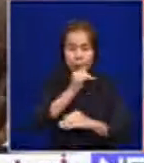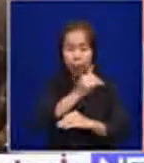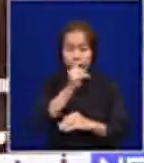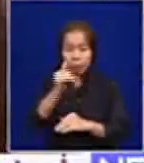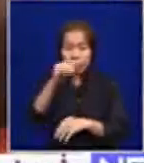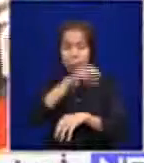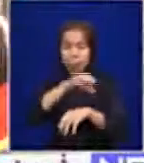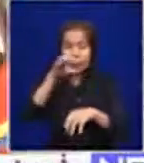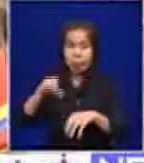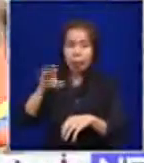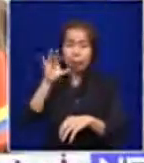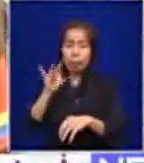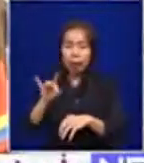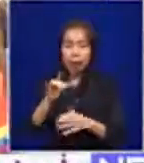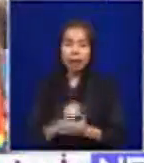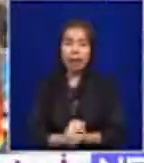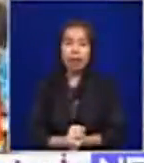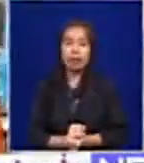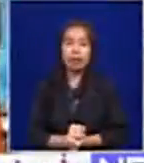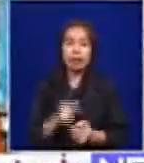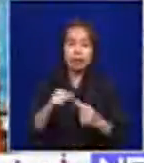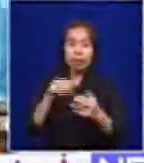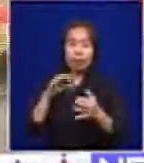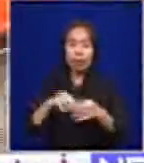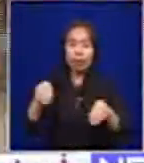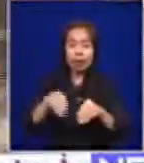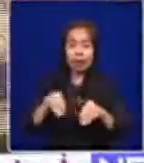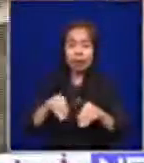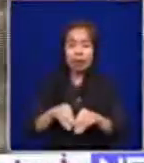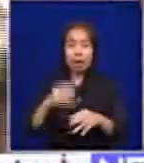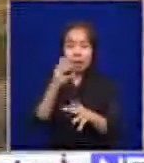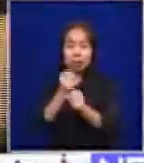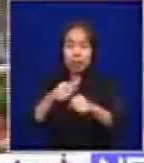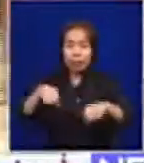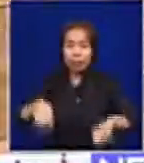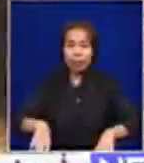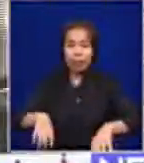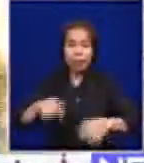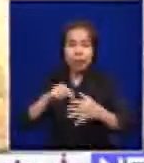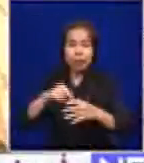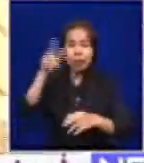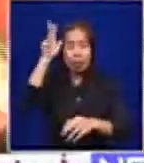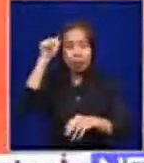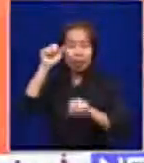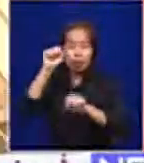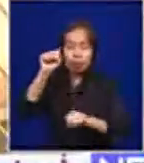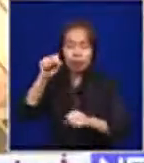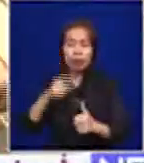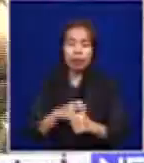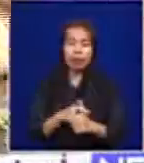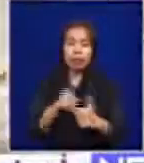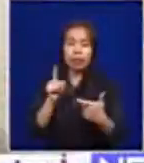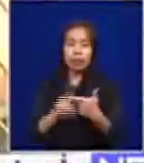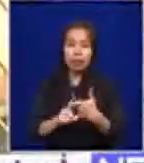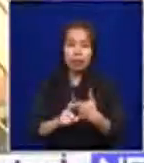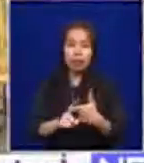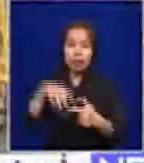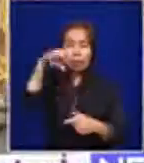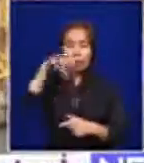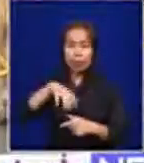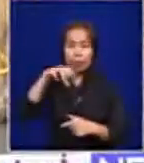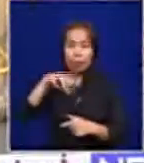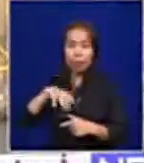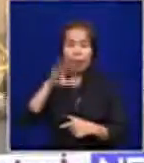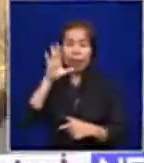งด้วยกันนะคะอย่างเช่นลานพระบรมราชานุสาวรีย์สมเด็จพระเจ้าตากสินมหาราชอุทยานเฉลิมพระเกียรติสมเด็จพระศรีน